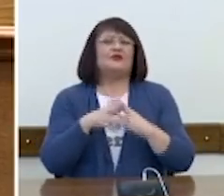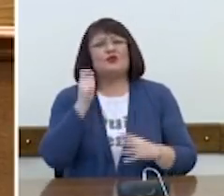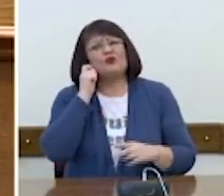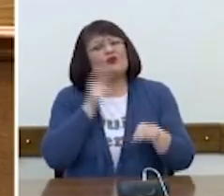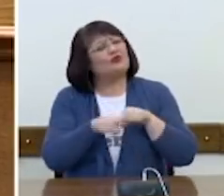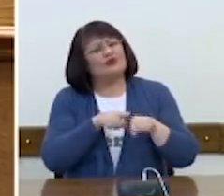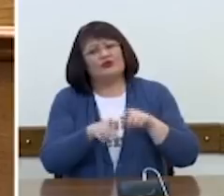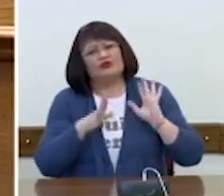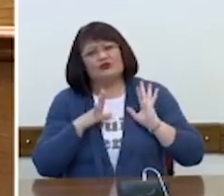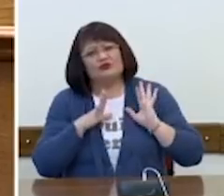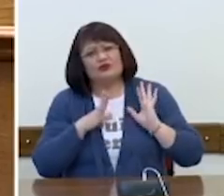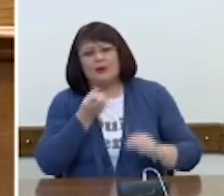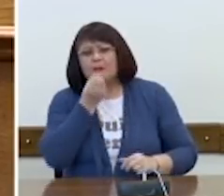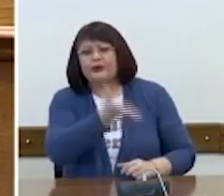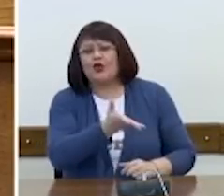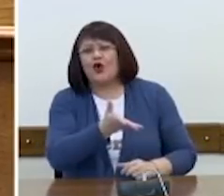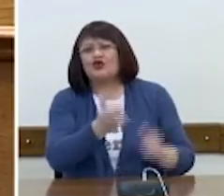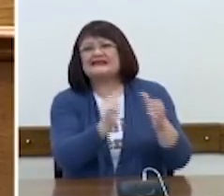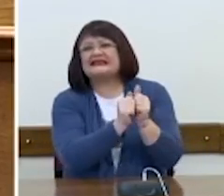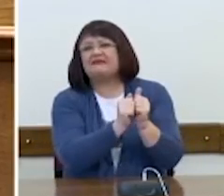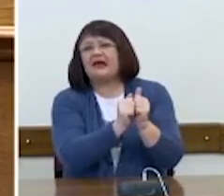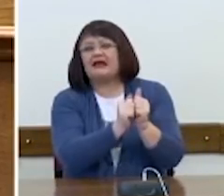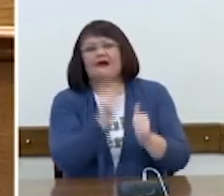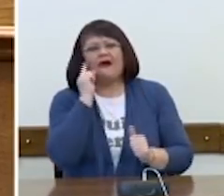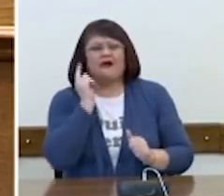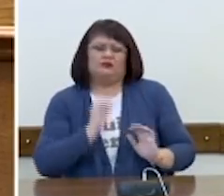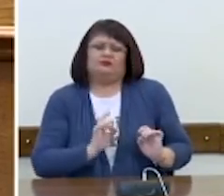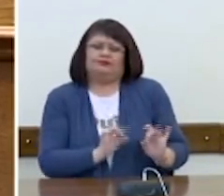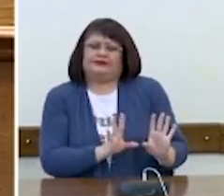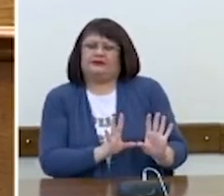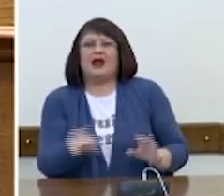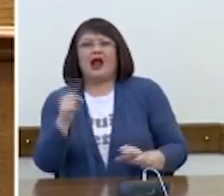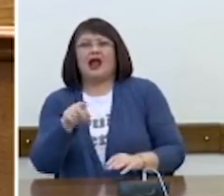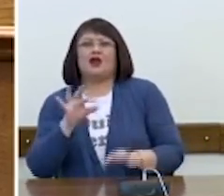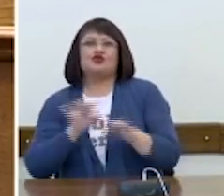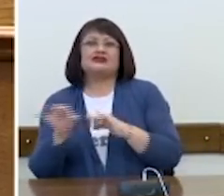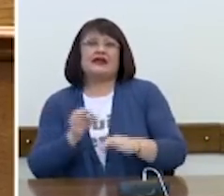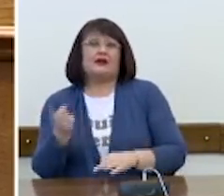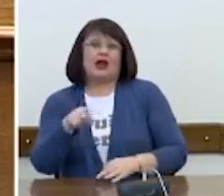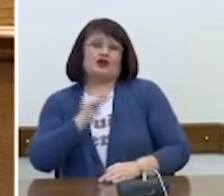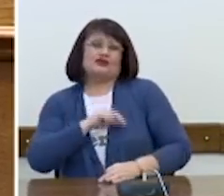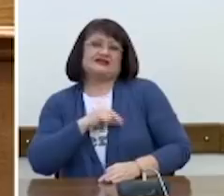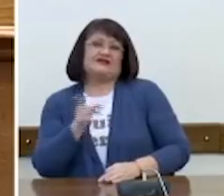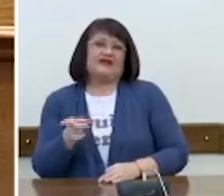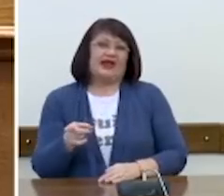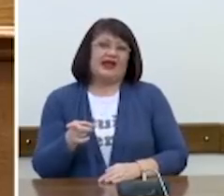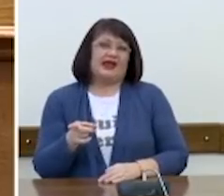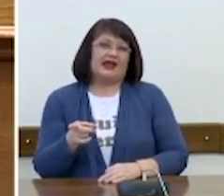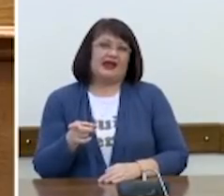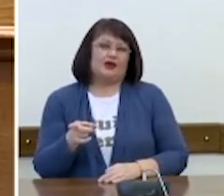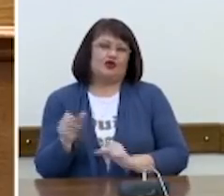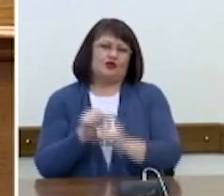τους συμμάχους τους όταν εξυπηρετούνται διαφορετικά τα μεταβαλλόμενα συνεχώς συμφέροντά